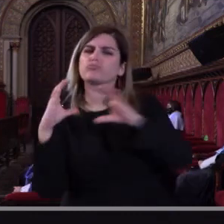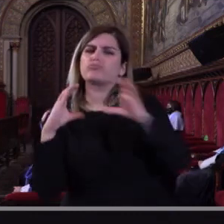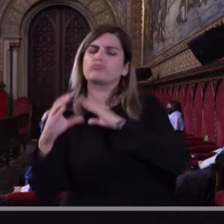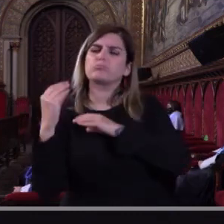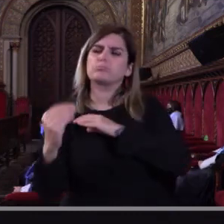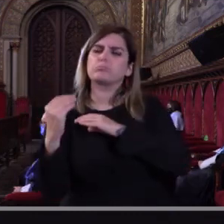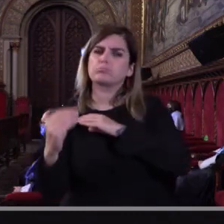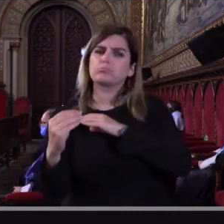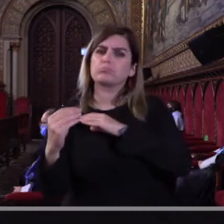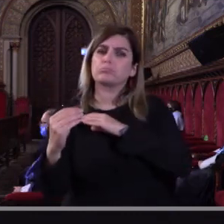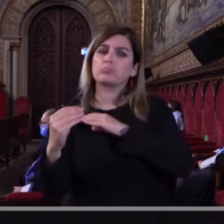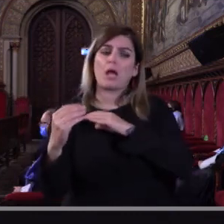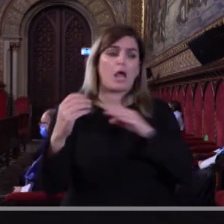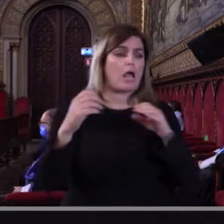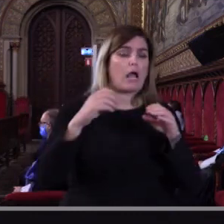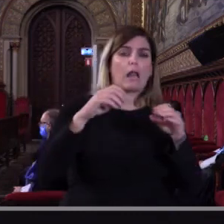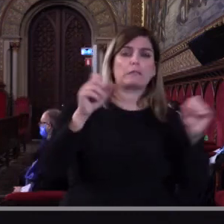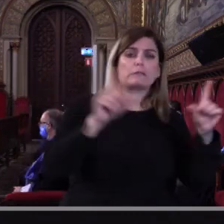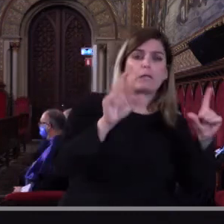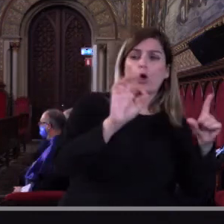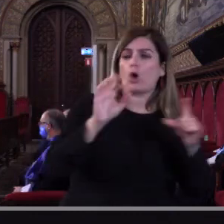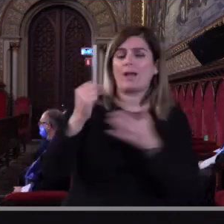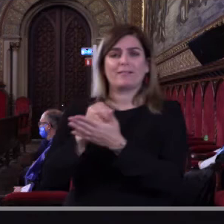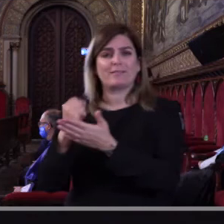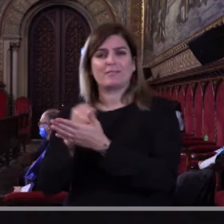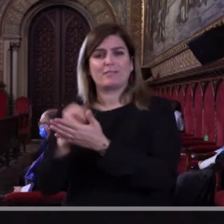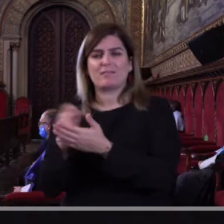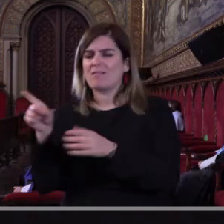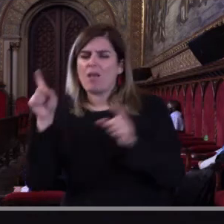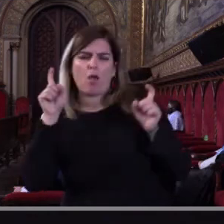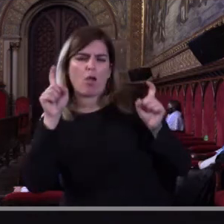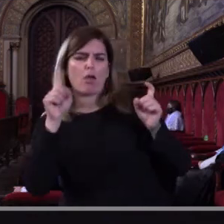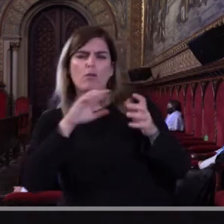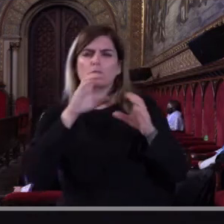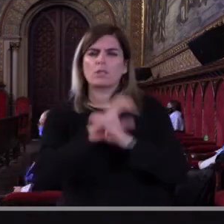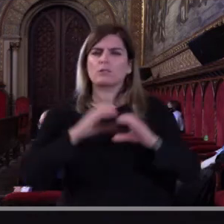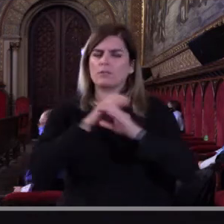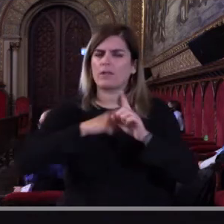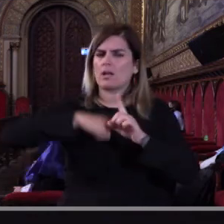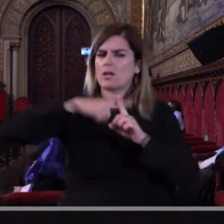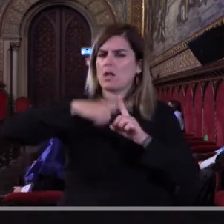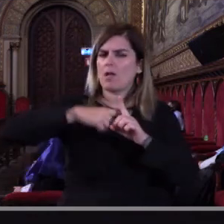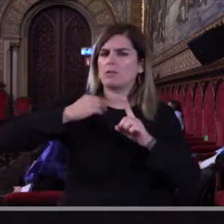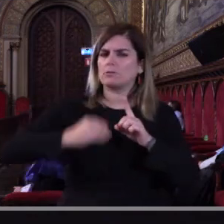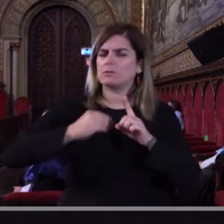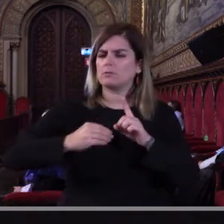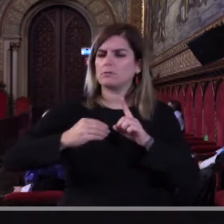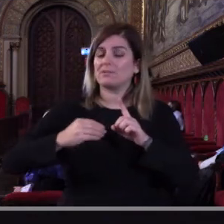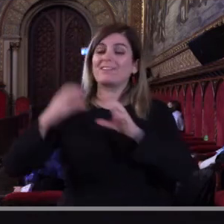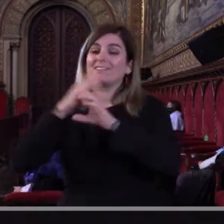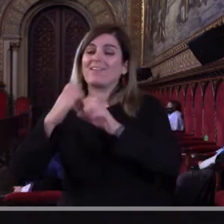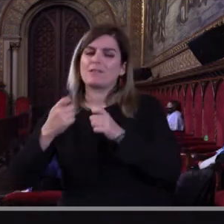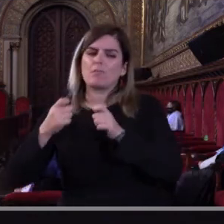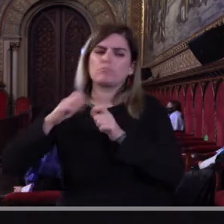i també a les aules, com avui ho hem vist, conceptes científics d'alt nivell, permet que la ciència arribi de forma rigorosa